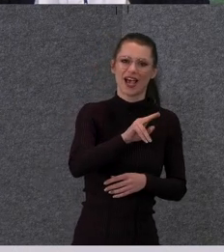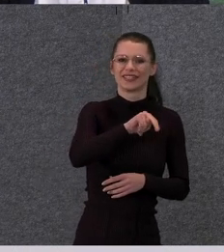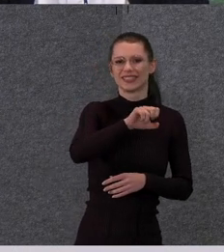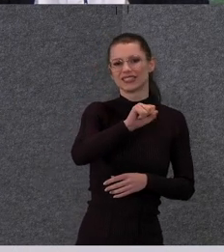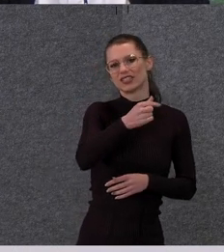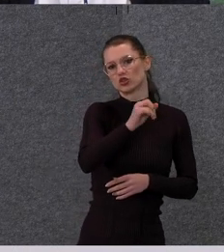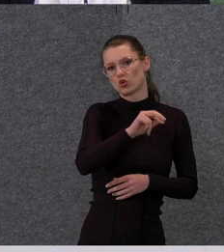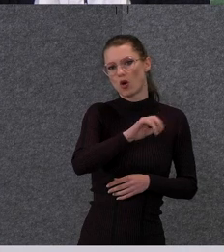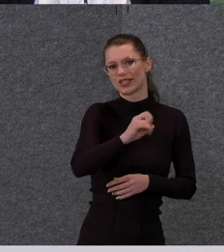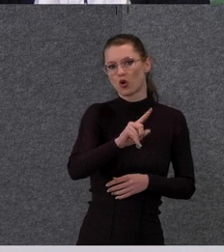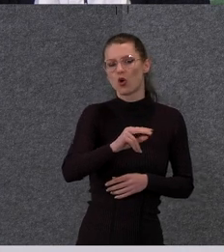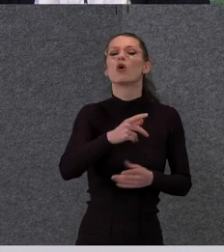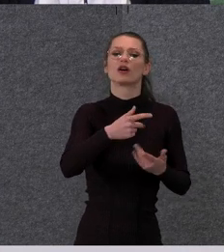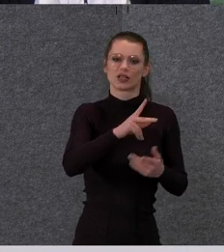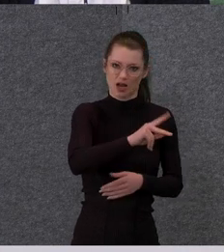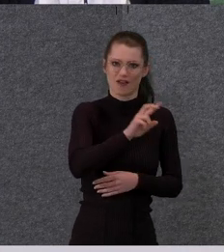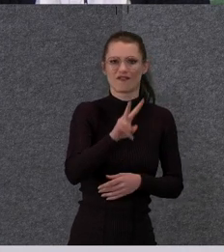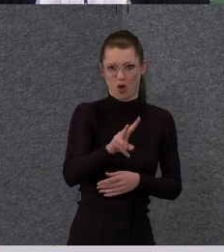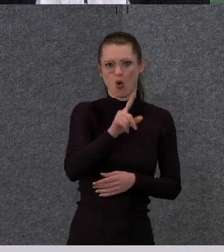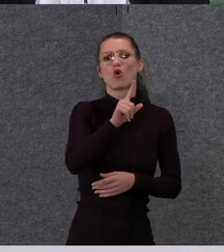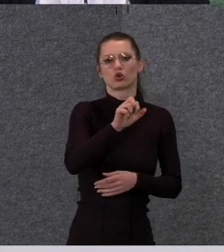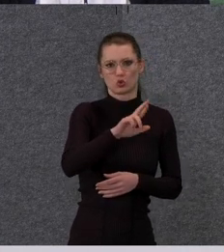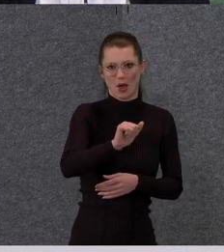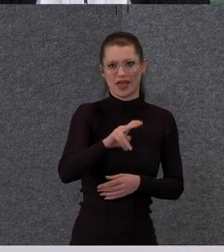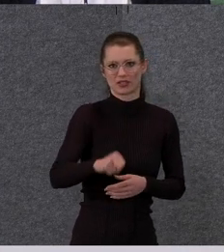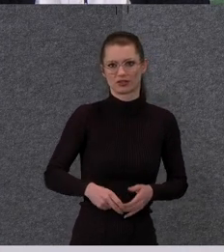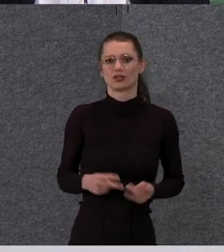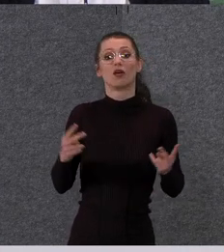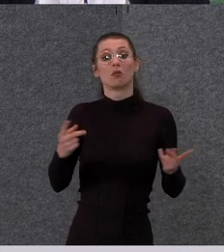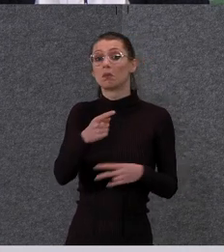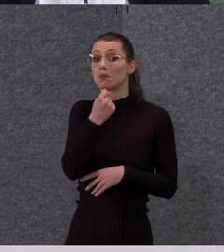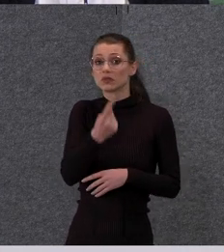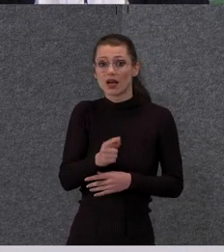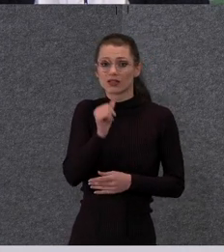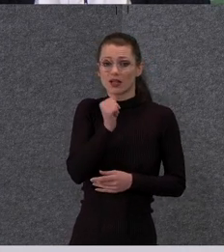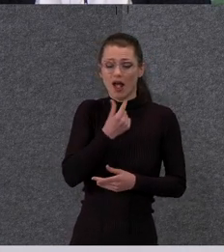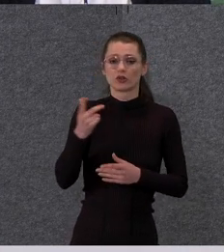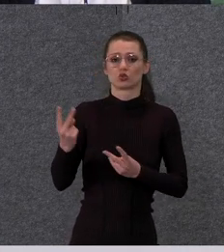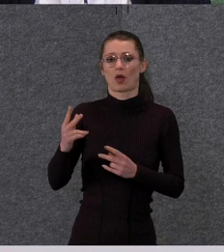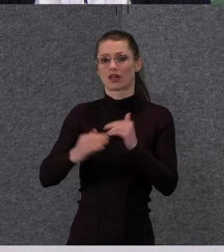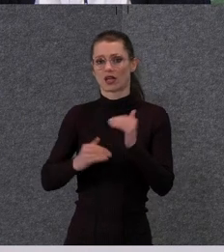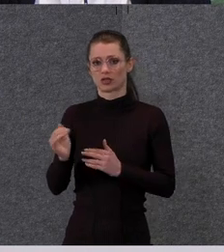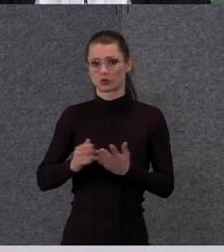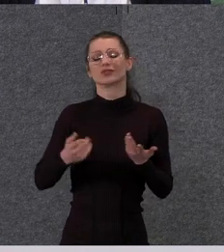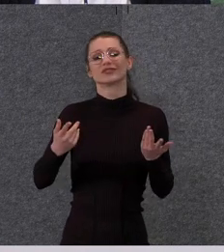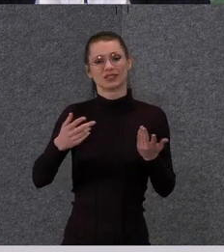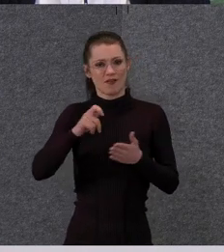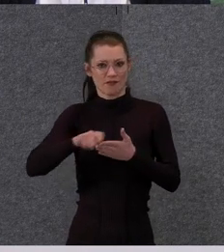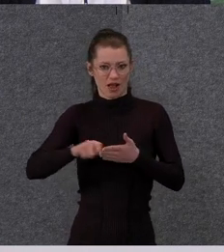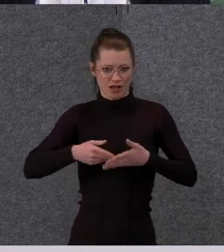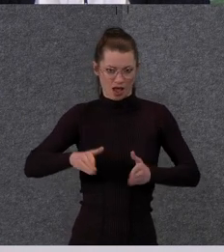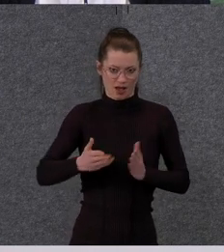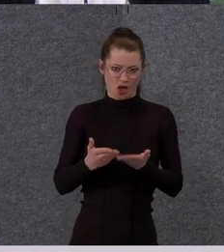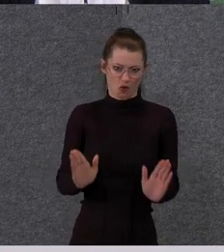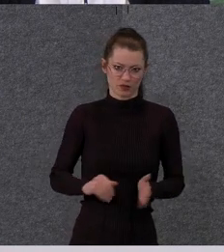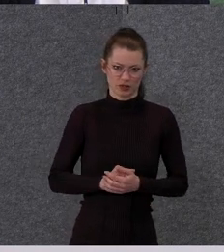KV Düren. Oder ihr könnt auch stimmen mit Nein oder Enthaltung. Der Wahlgang ist